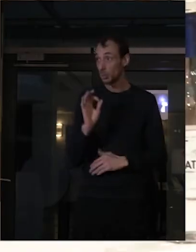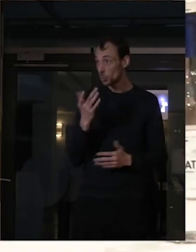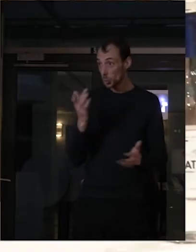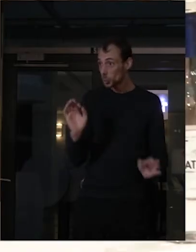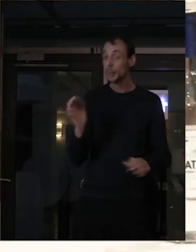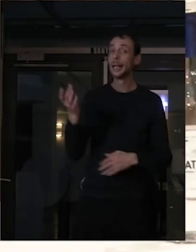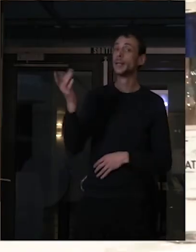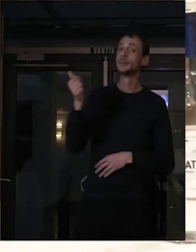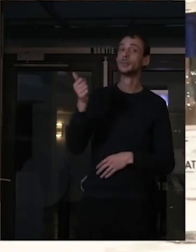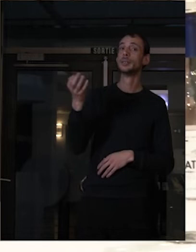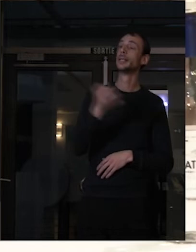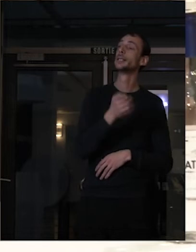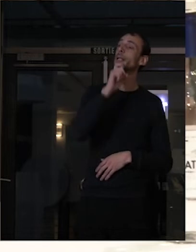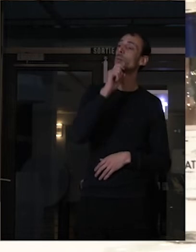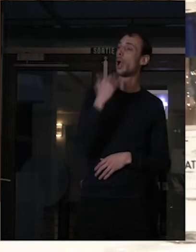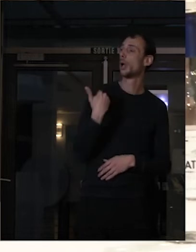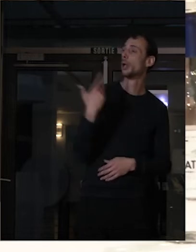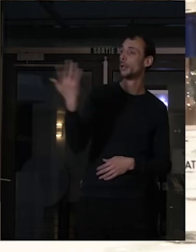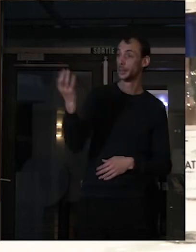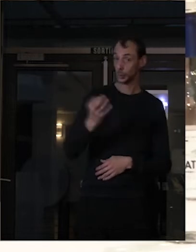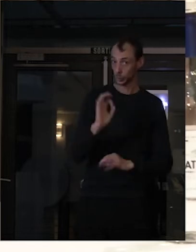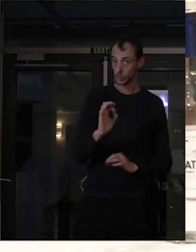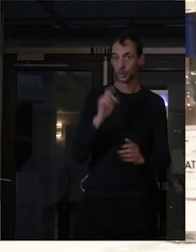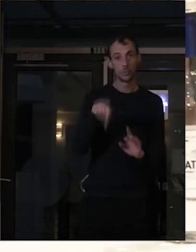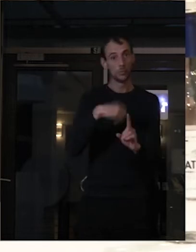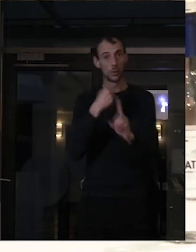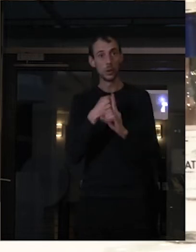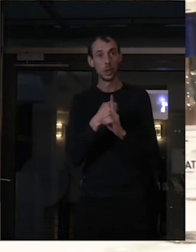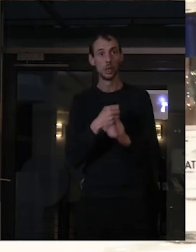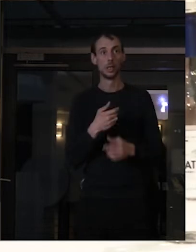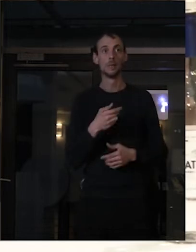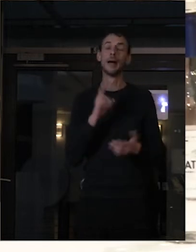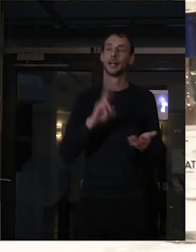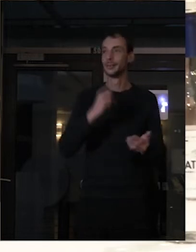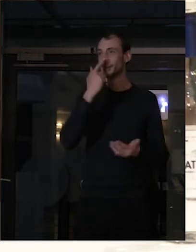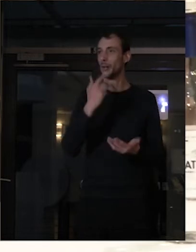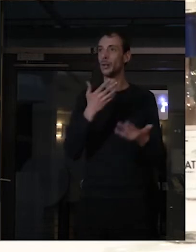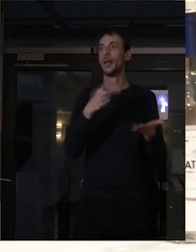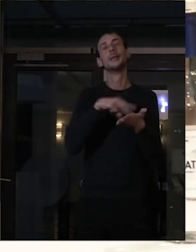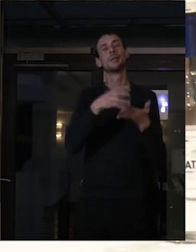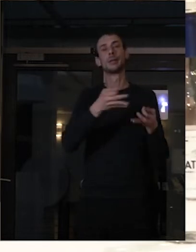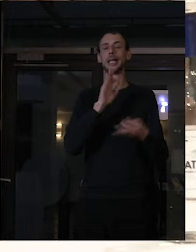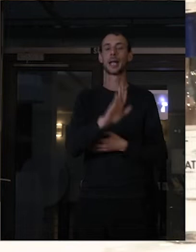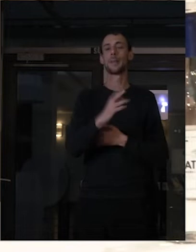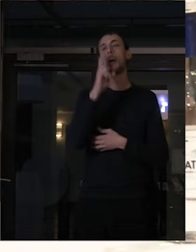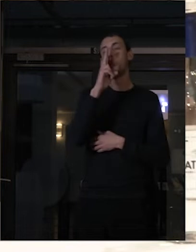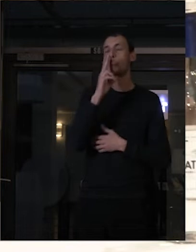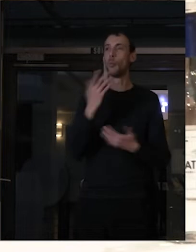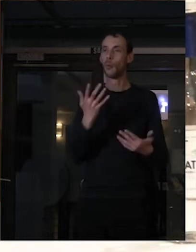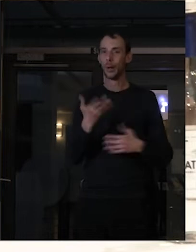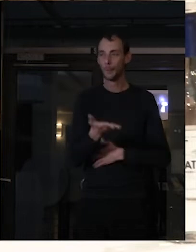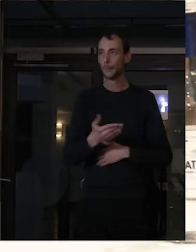voir ce qui est drôle, entre guillemets, dans la danse, et notamment la danse classique, c'est qu'il